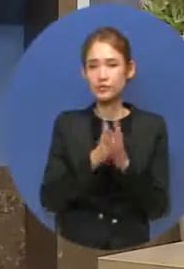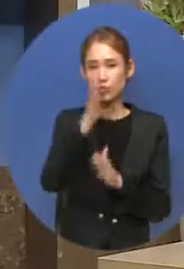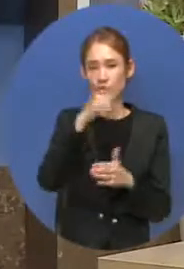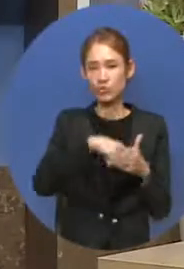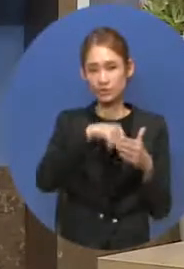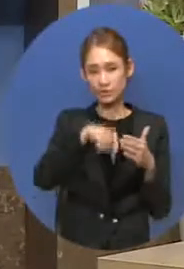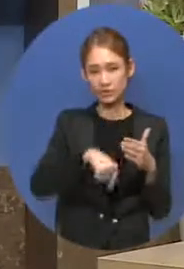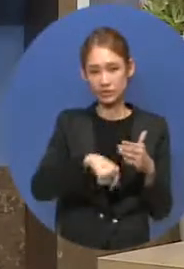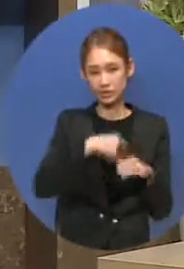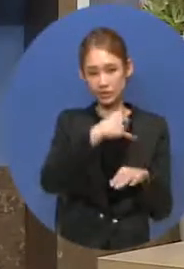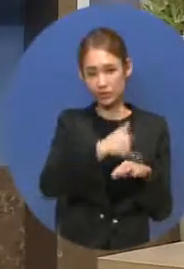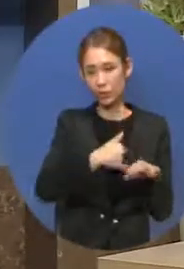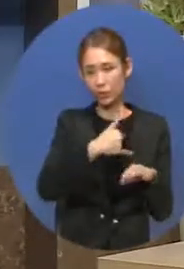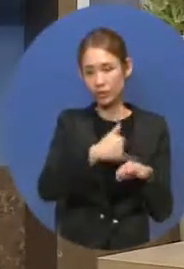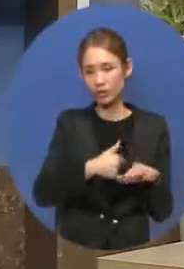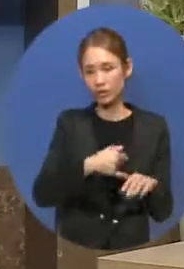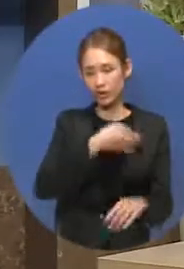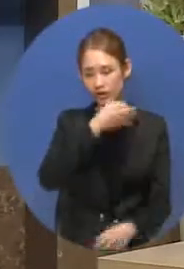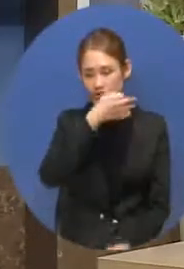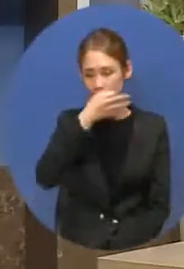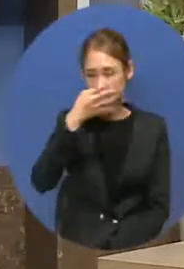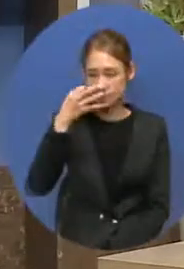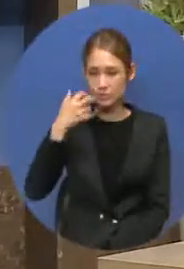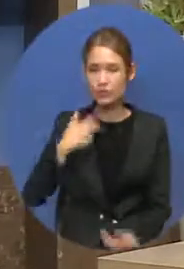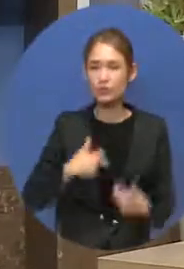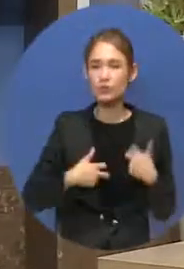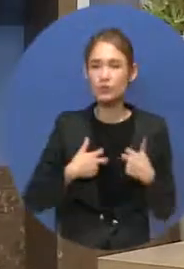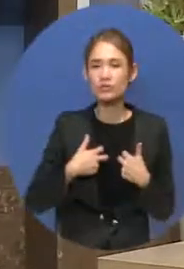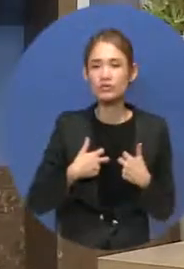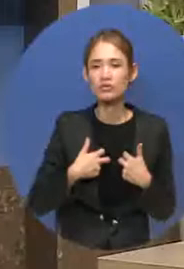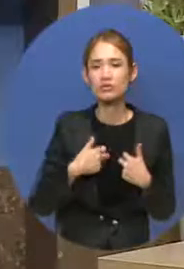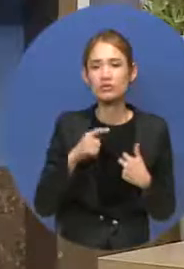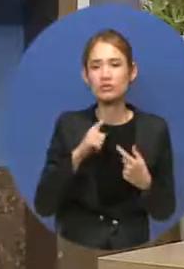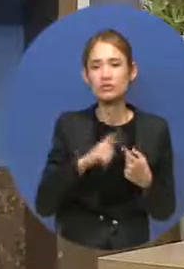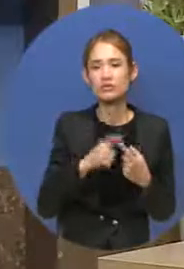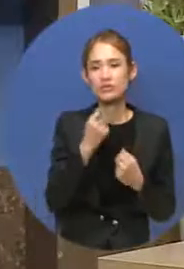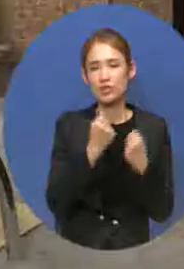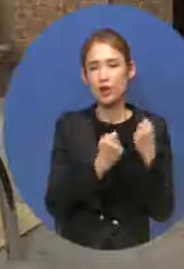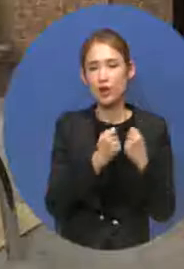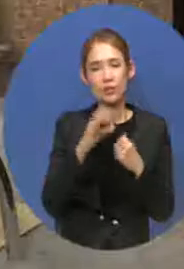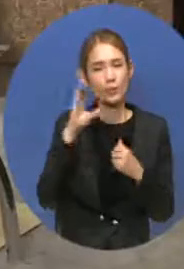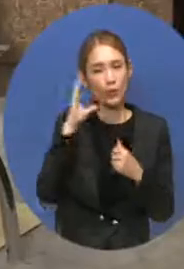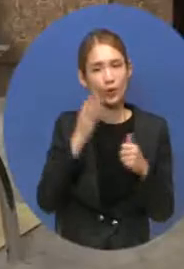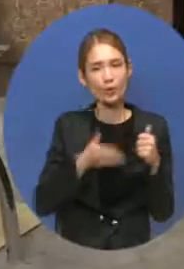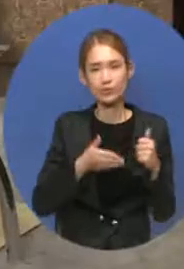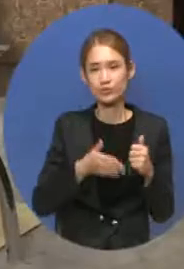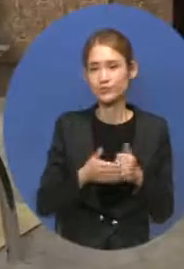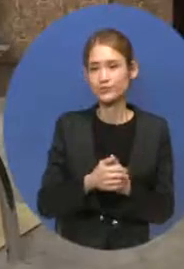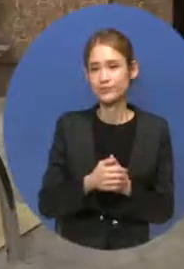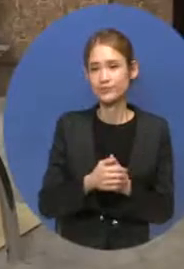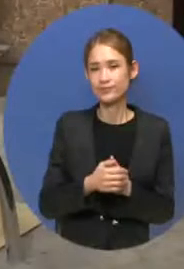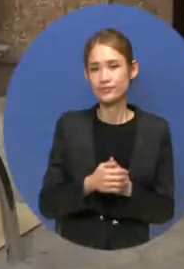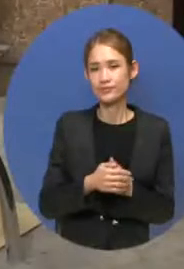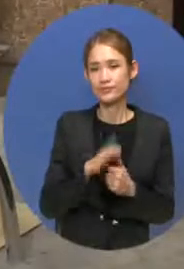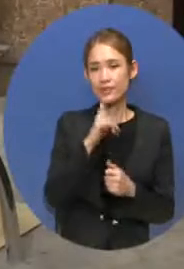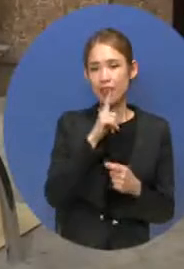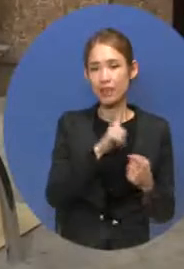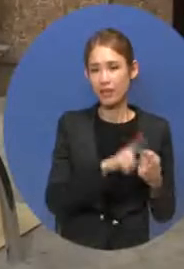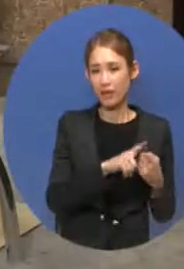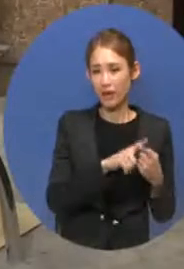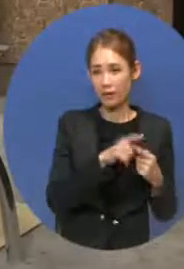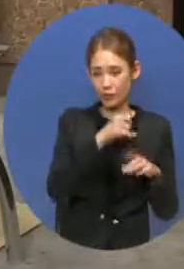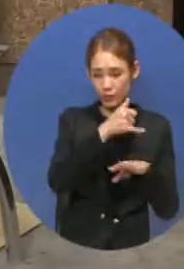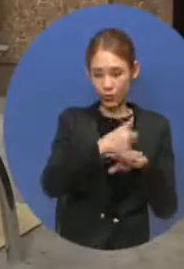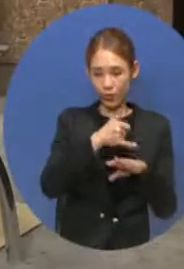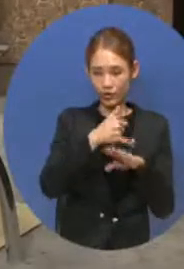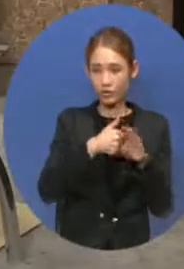농장이 굉장히 흥미롭거든요. 네, 맞습니다. 이 힐링팜에 대해서도 설명 부탁드립니다. 네, 말 그대로 농작물을 키우면서 지금